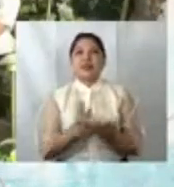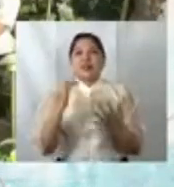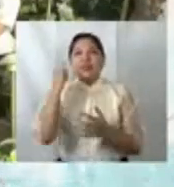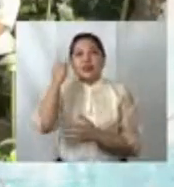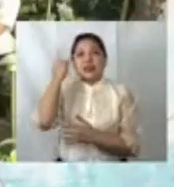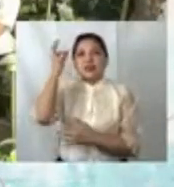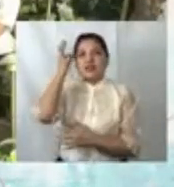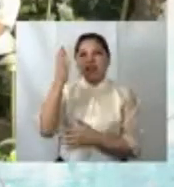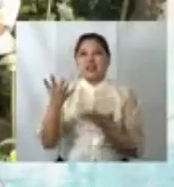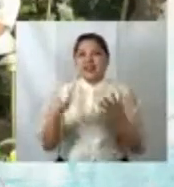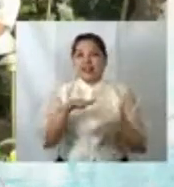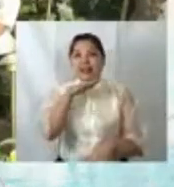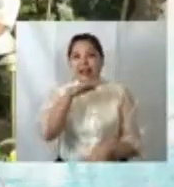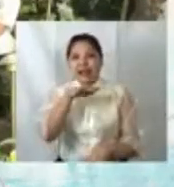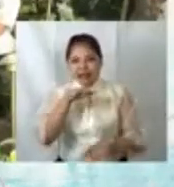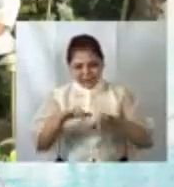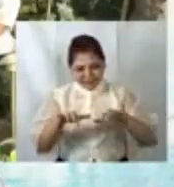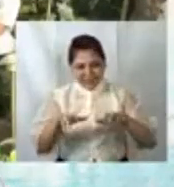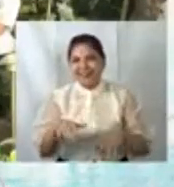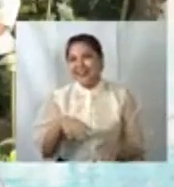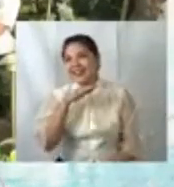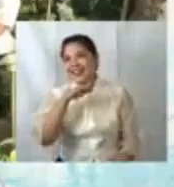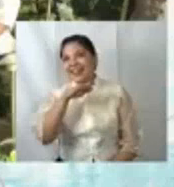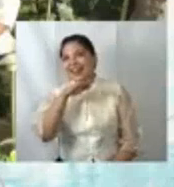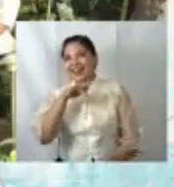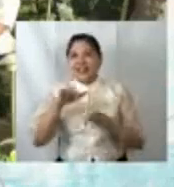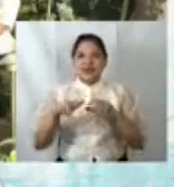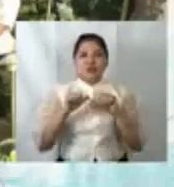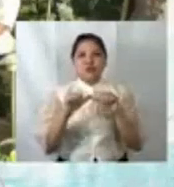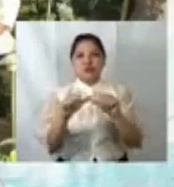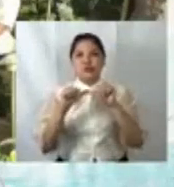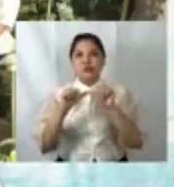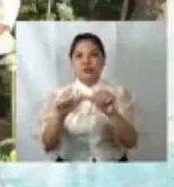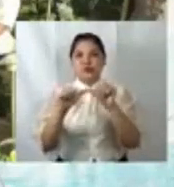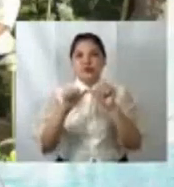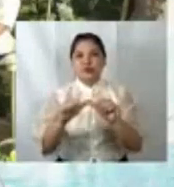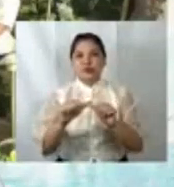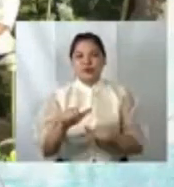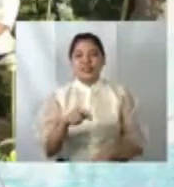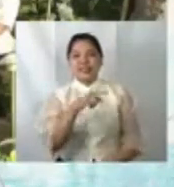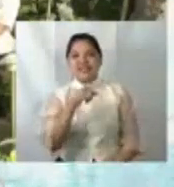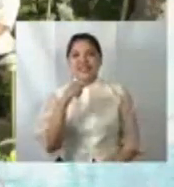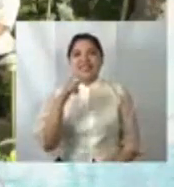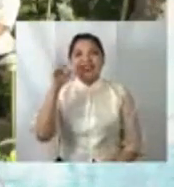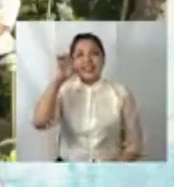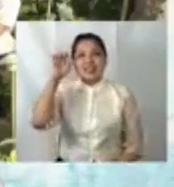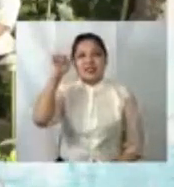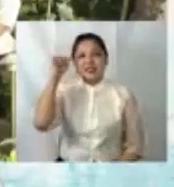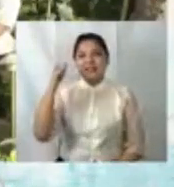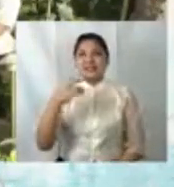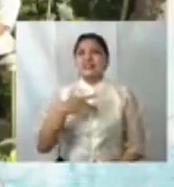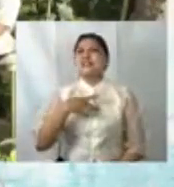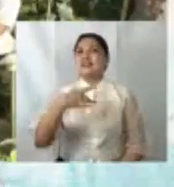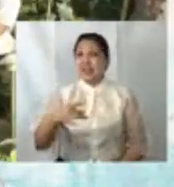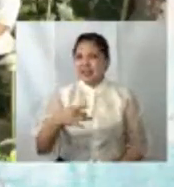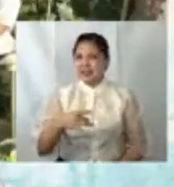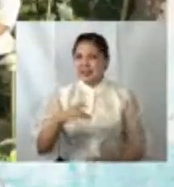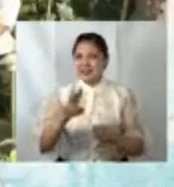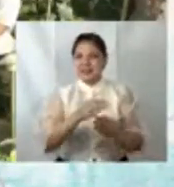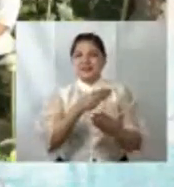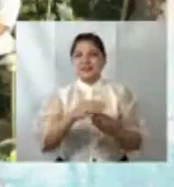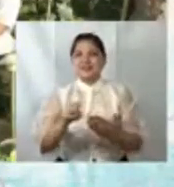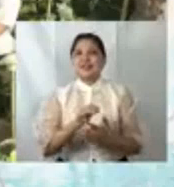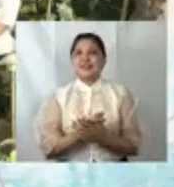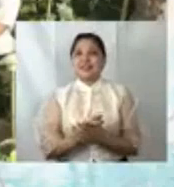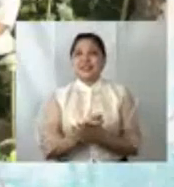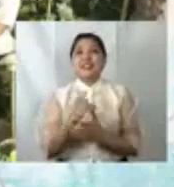Felipe kakatugtog ng piano, no? Kasi talagang nagustuhan ni General Aguinaldo yung... And then of course, nabanggit na